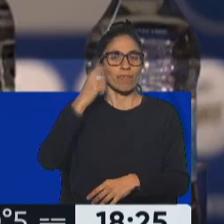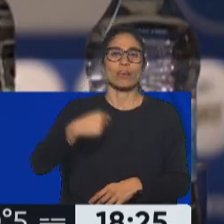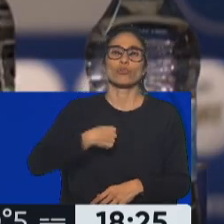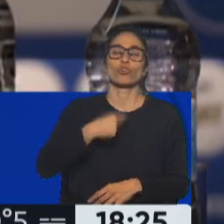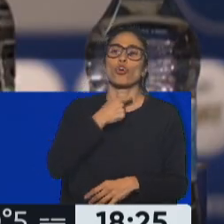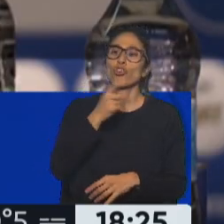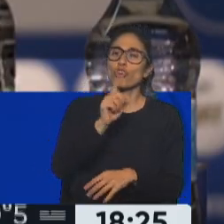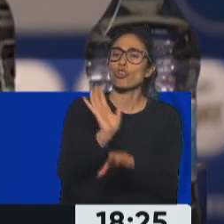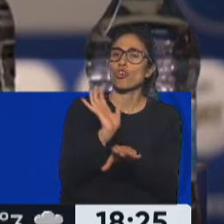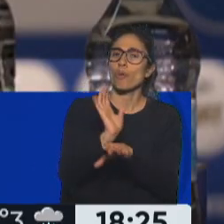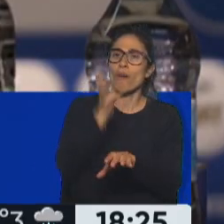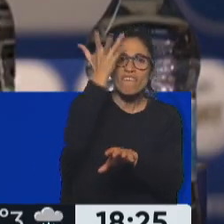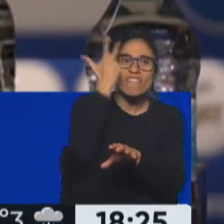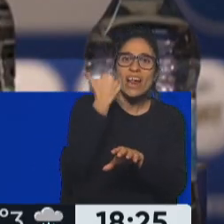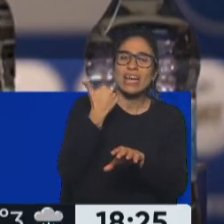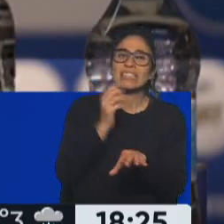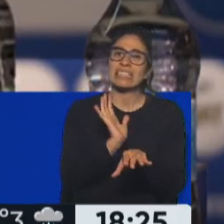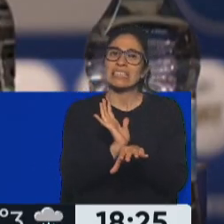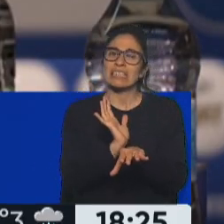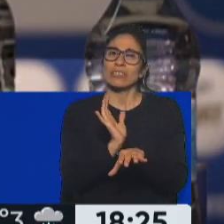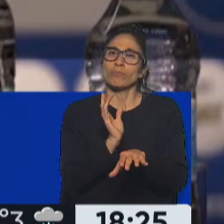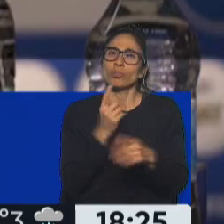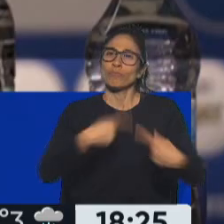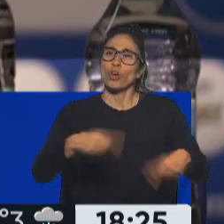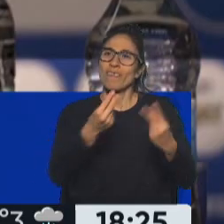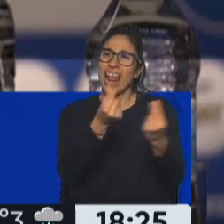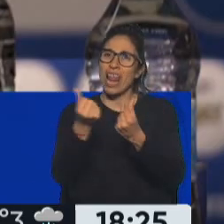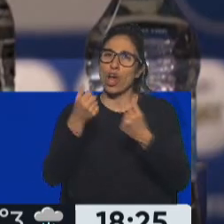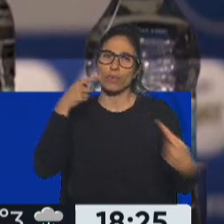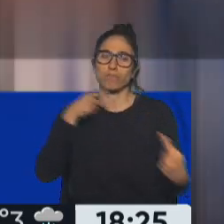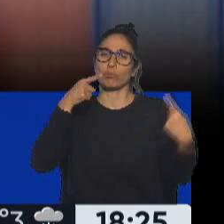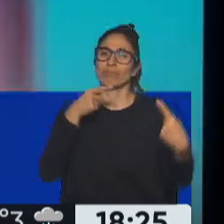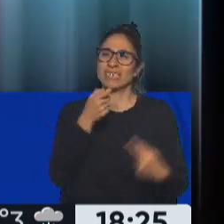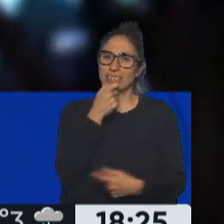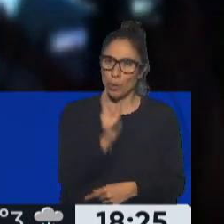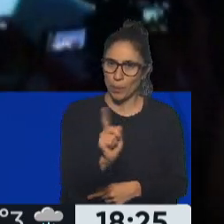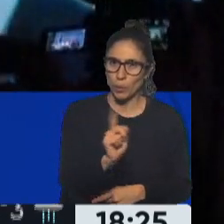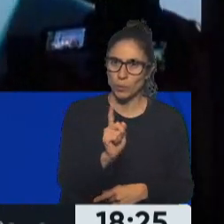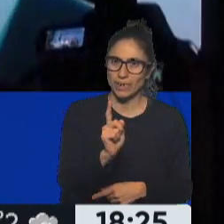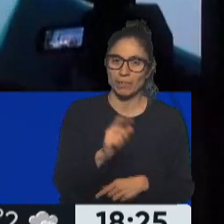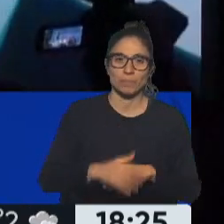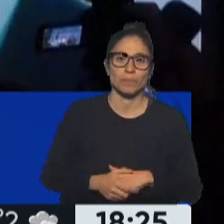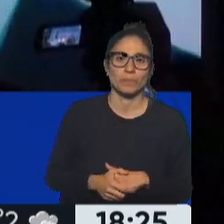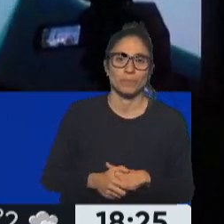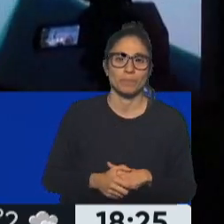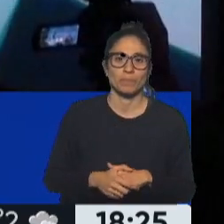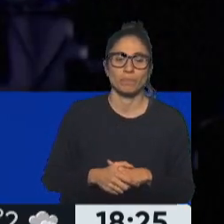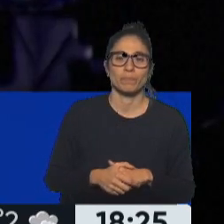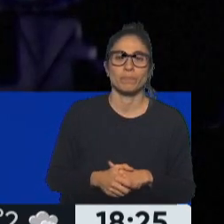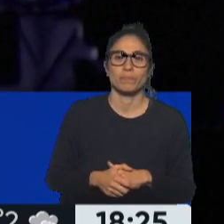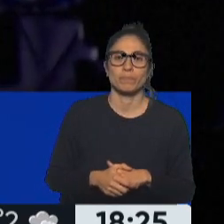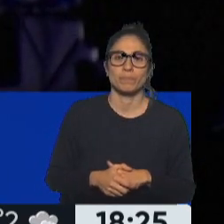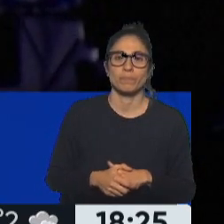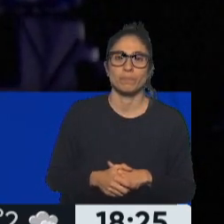pas à mes valeurs, qui correspond pas à nos valeurs, parce que je pense et j'espère qu'on est tous dans le même cas. Ante el temor manifestado por